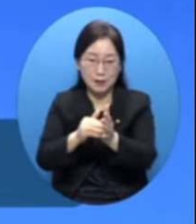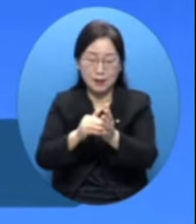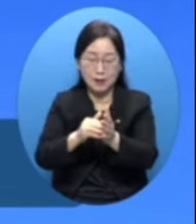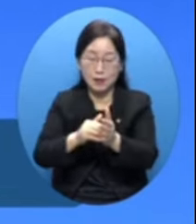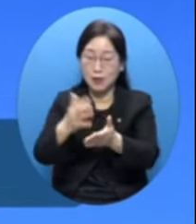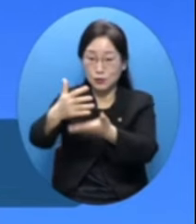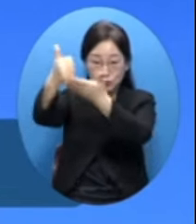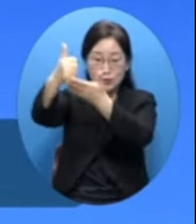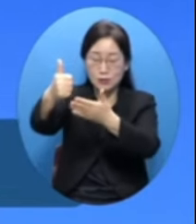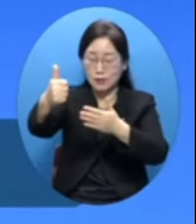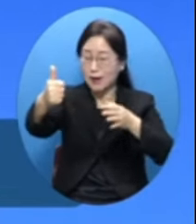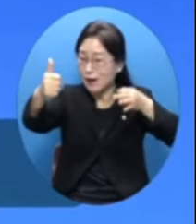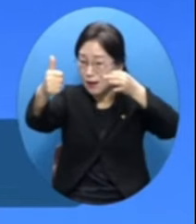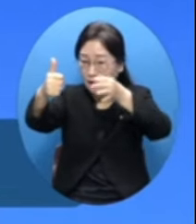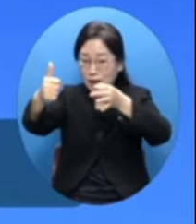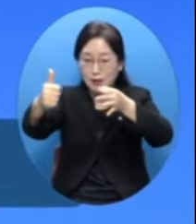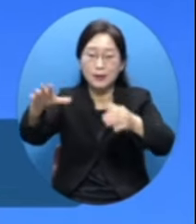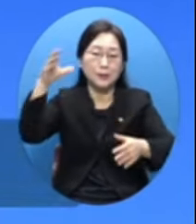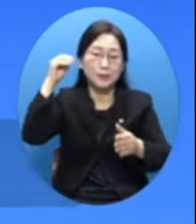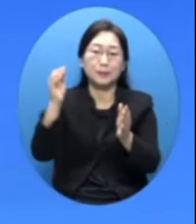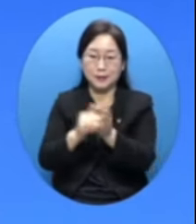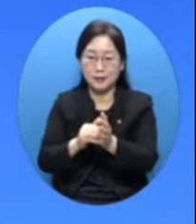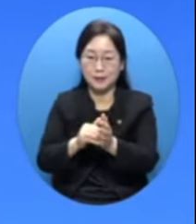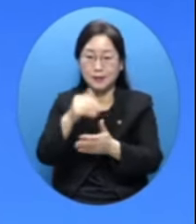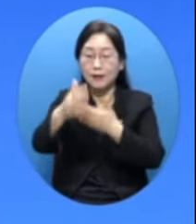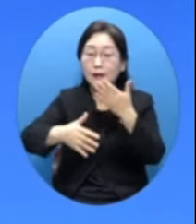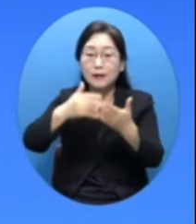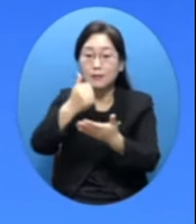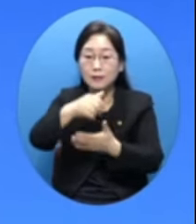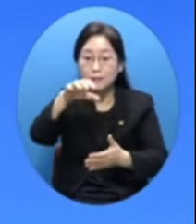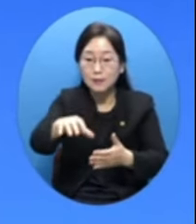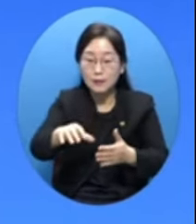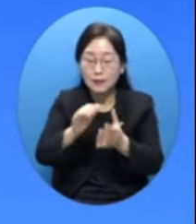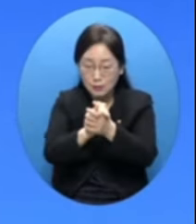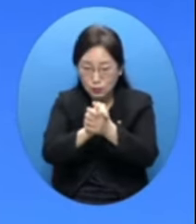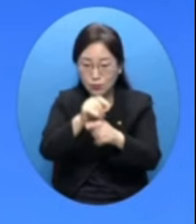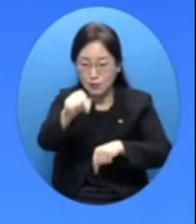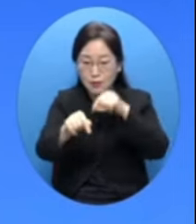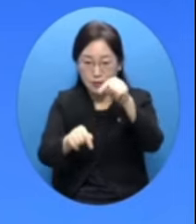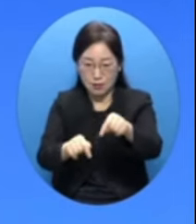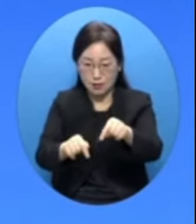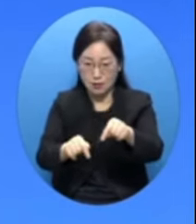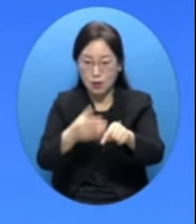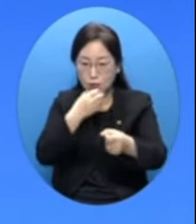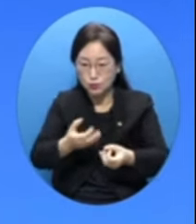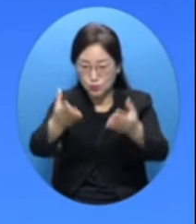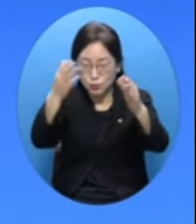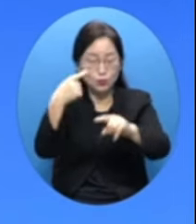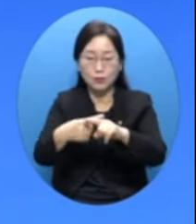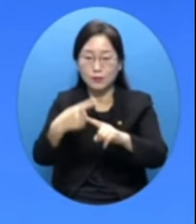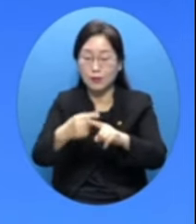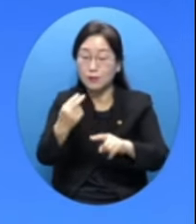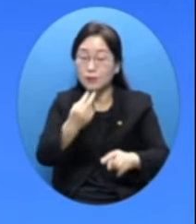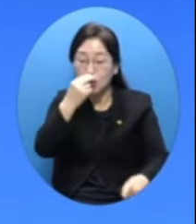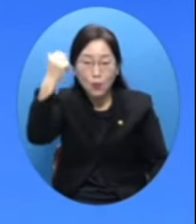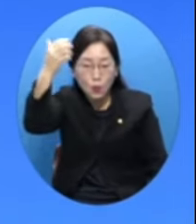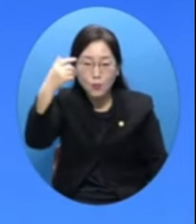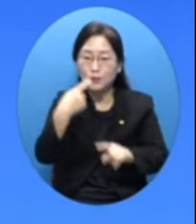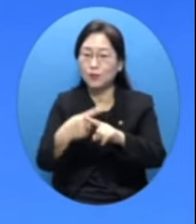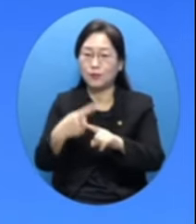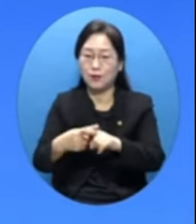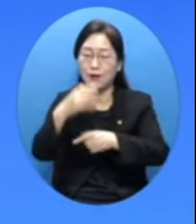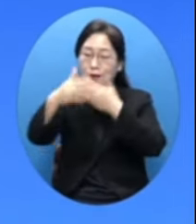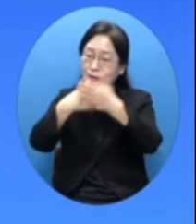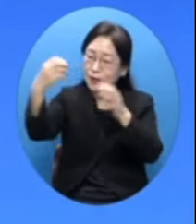주께서 내 음성을 들으셨나이다. 기도는 하나님께 나가는 축복의 통로인 것입니다. 영혼의 호흡인 것입니다. 하나님과의